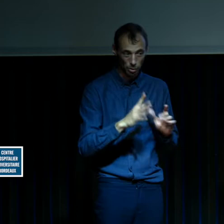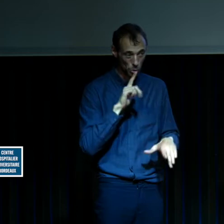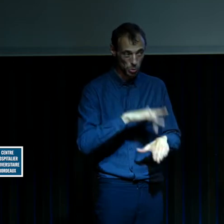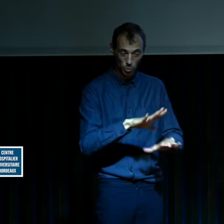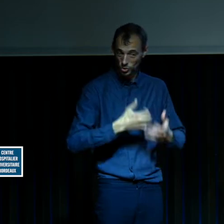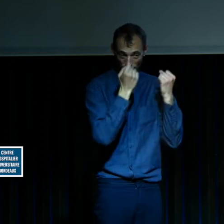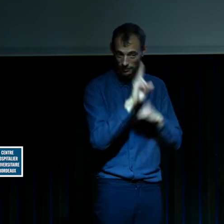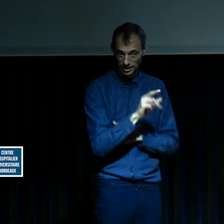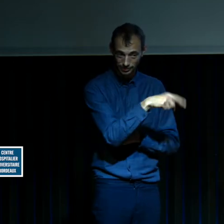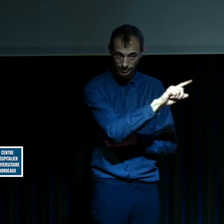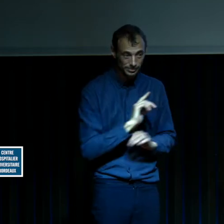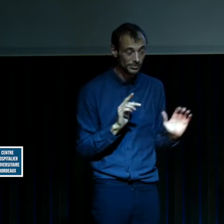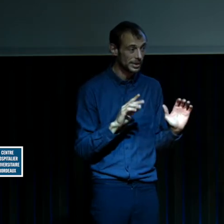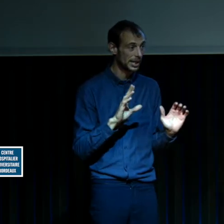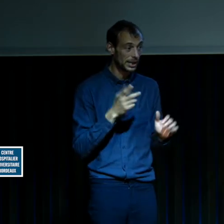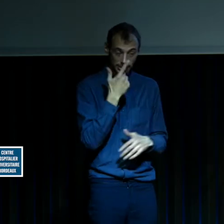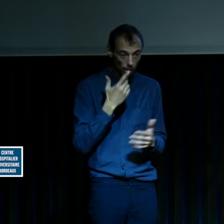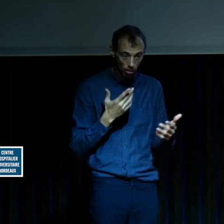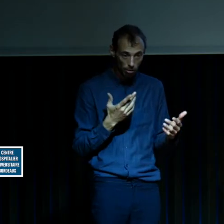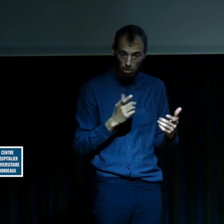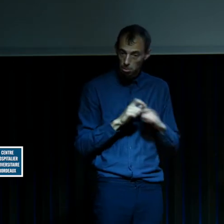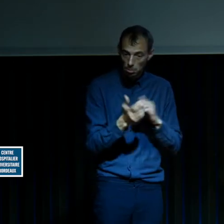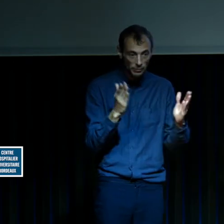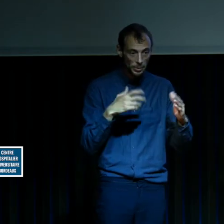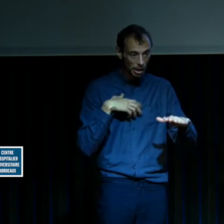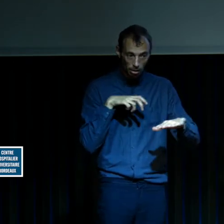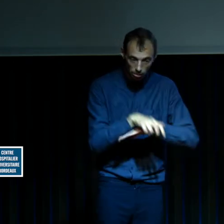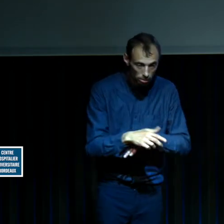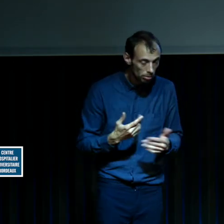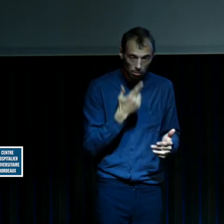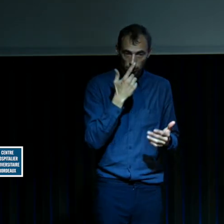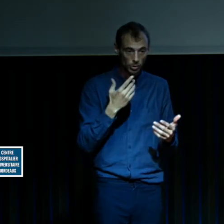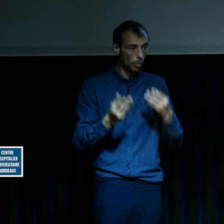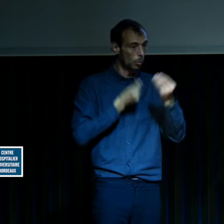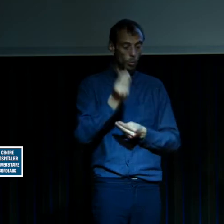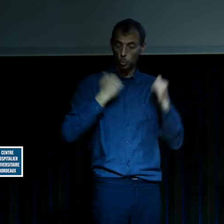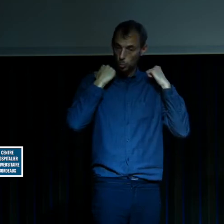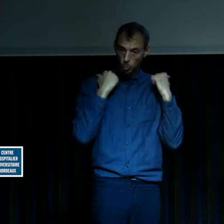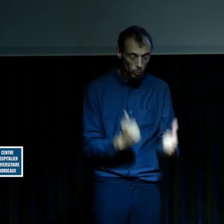J'ai été hyper bien prise en charge une fois que je suis arrivée à l'EUNV.